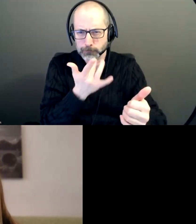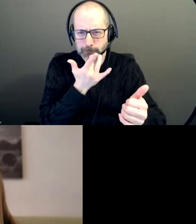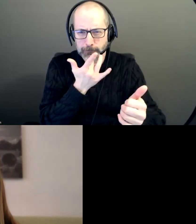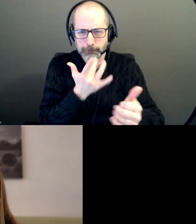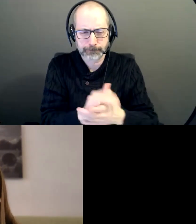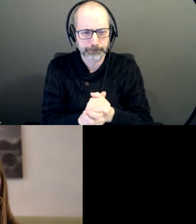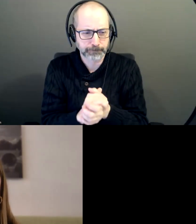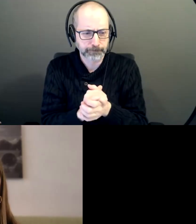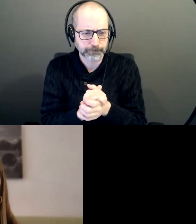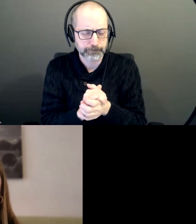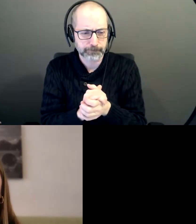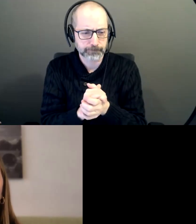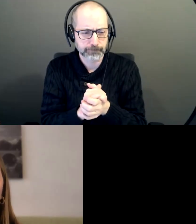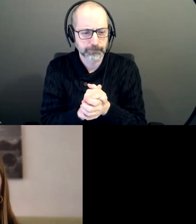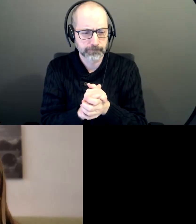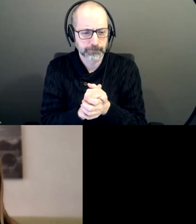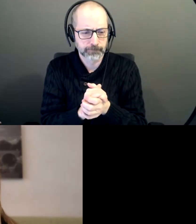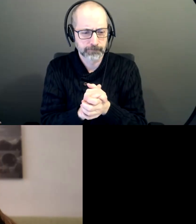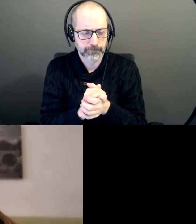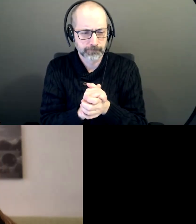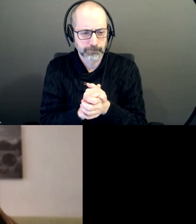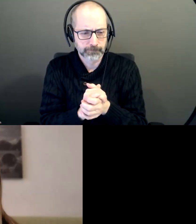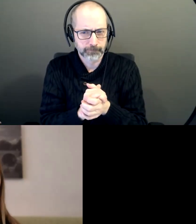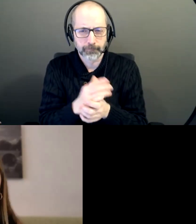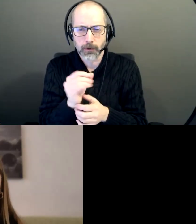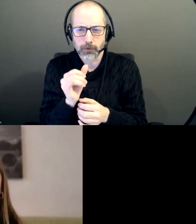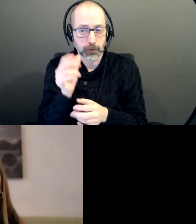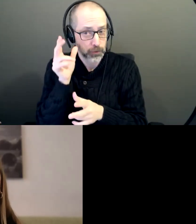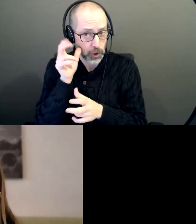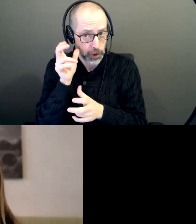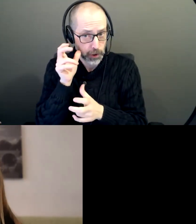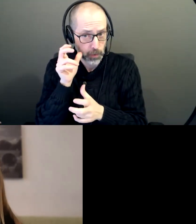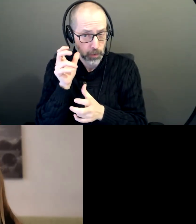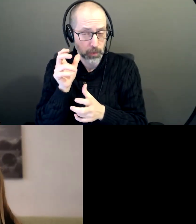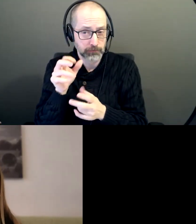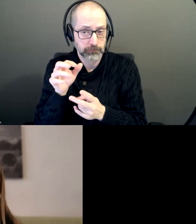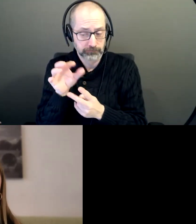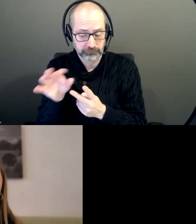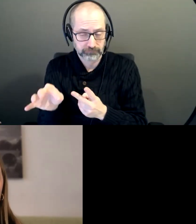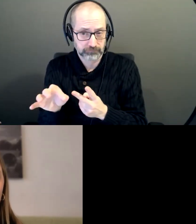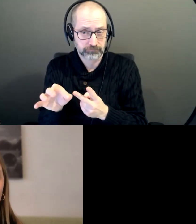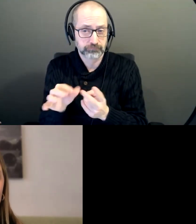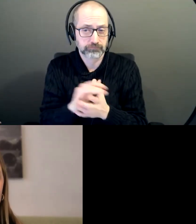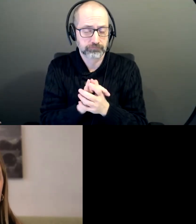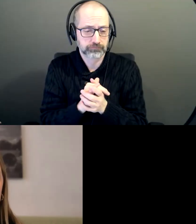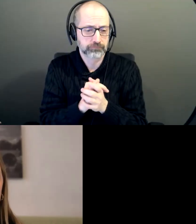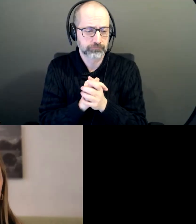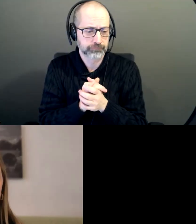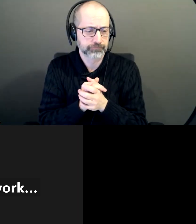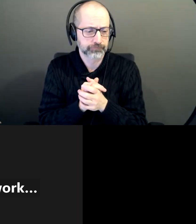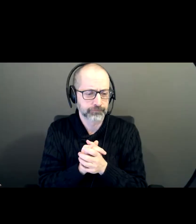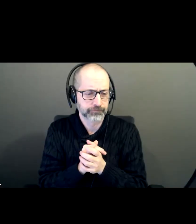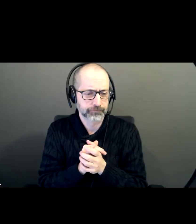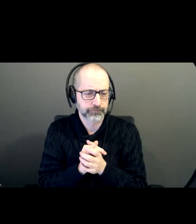en only français et and en that the slides anglais. are Vous n'avez qu'à les duplicated for choisir the au haut channel de English l'écran. slides with English audio or French slides with French audio. Alors, Thank pour you. que les diapos en